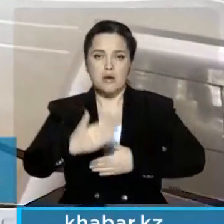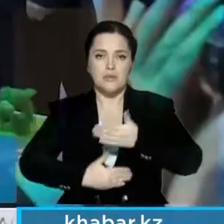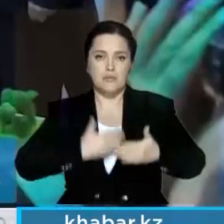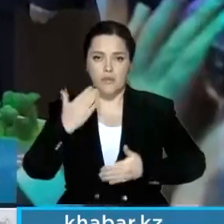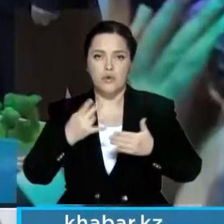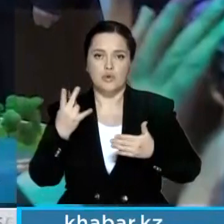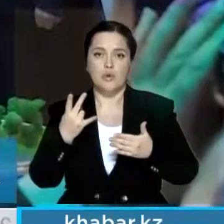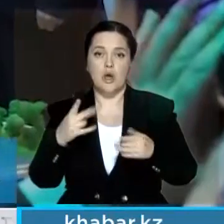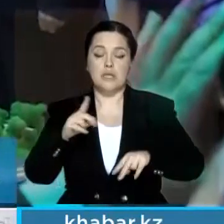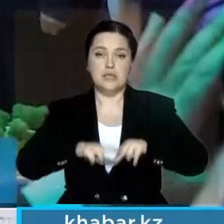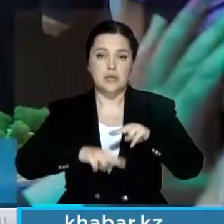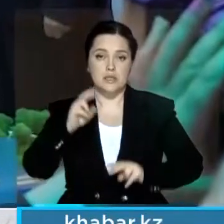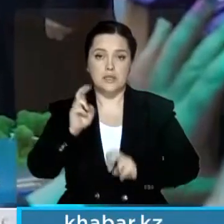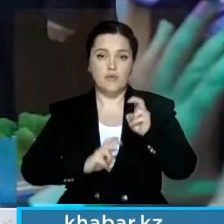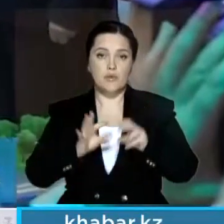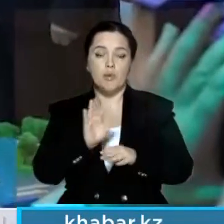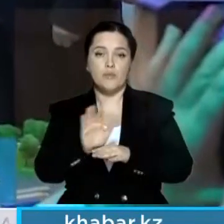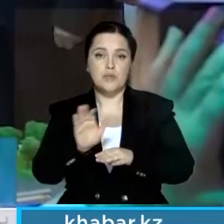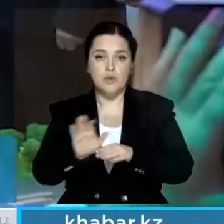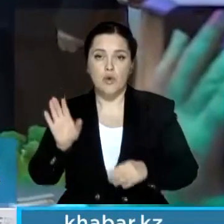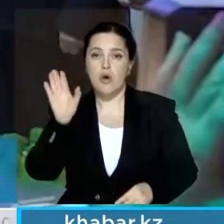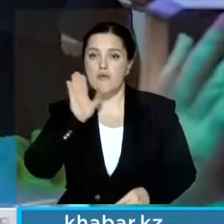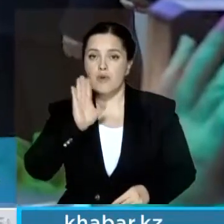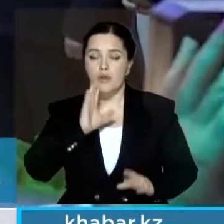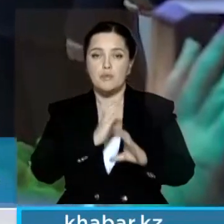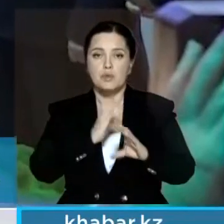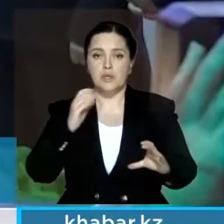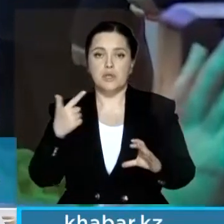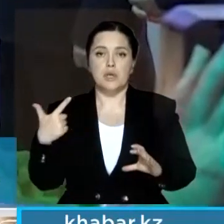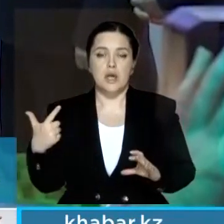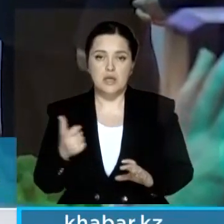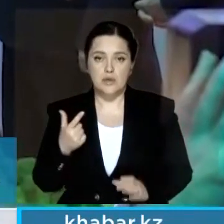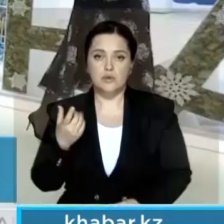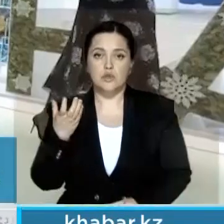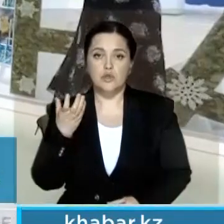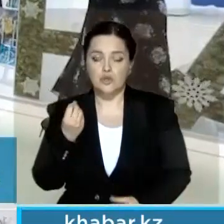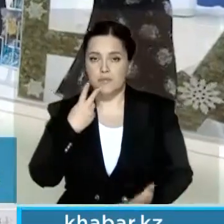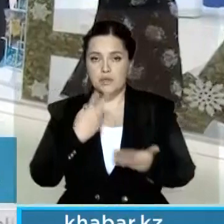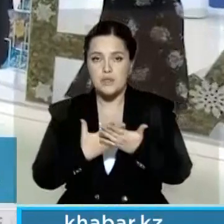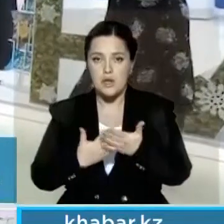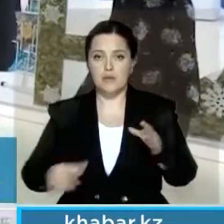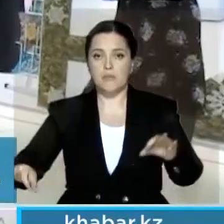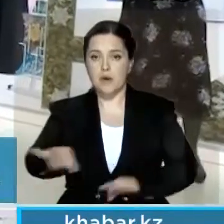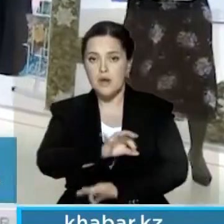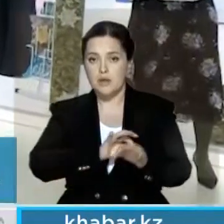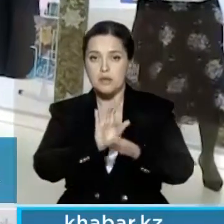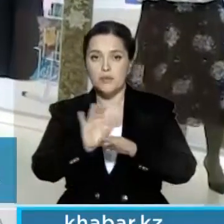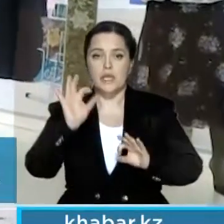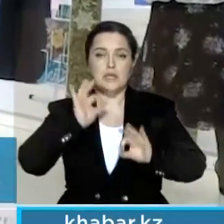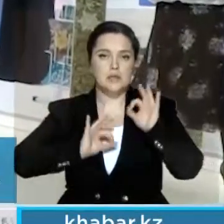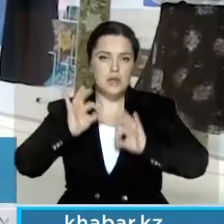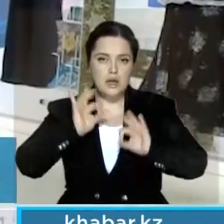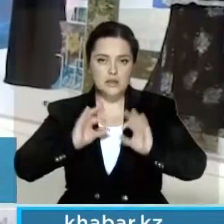гусеницах также строительство завода по производству водопроводных и газовых труб ещё показали проекты производства